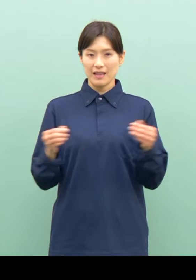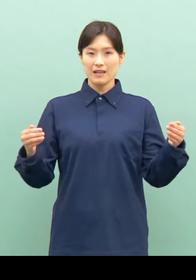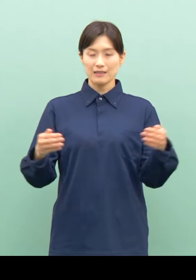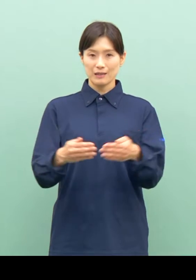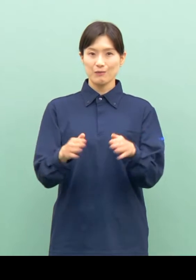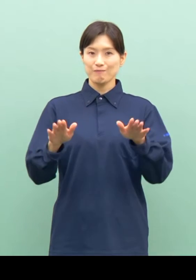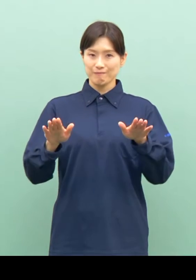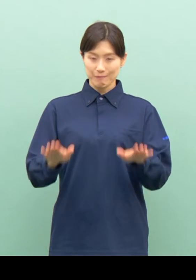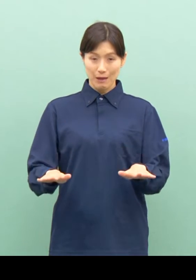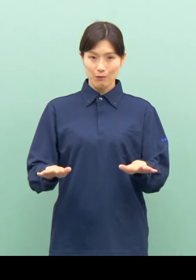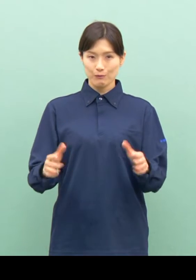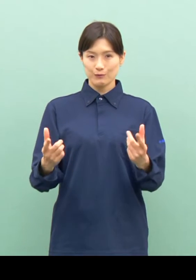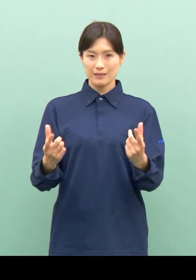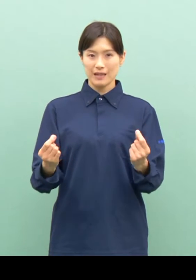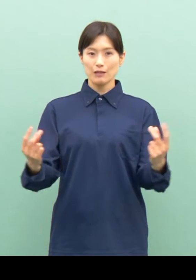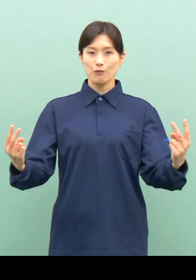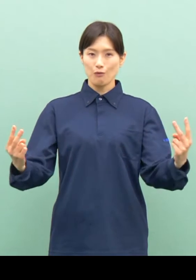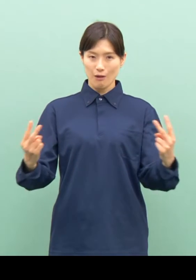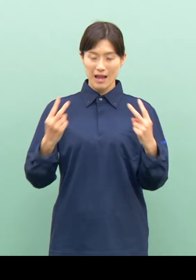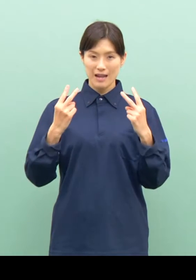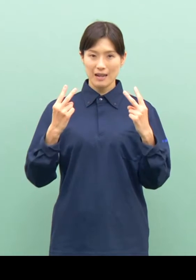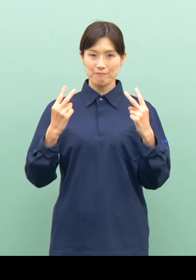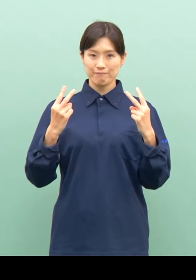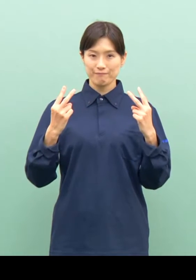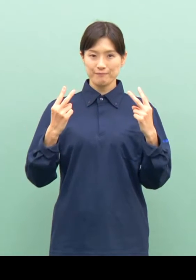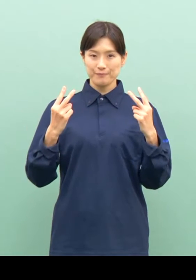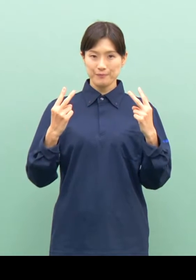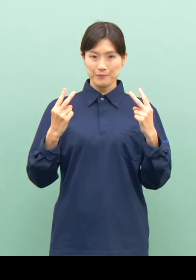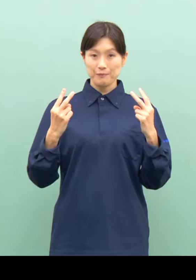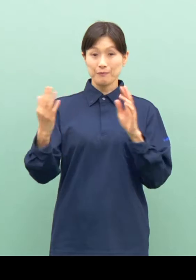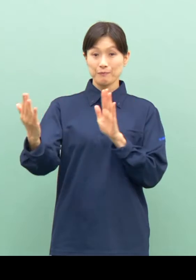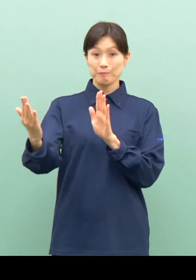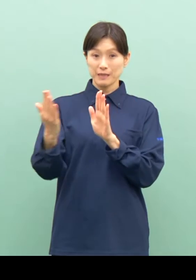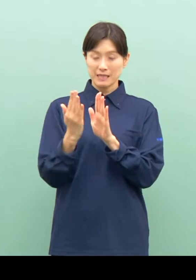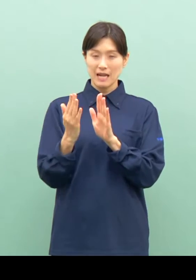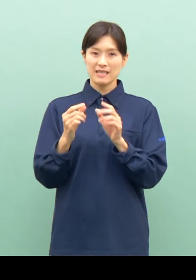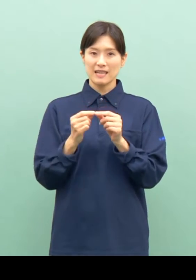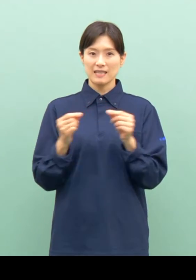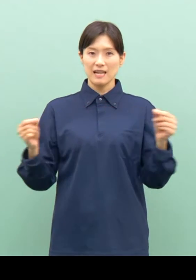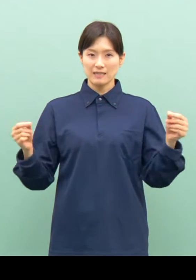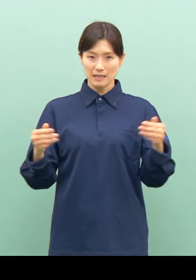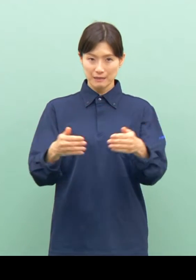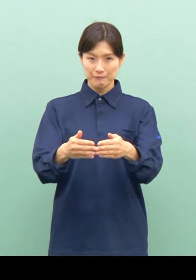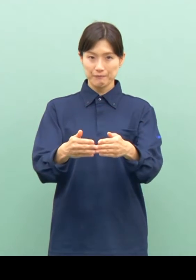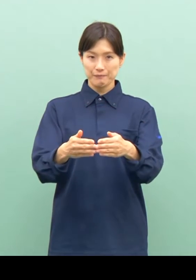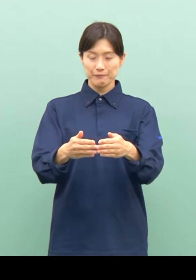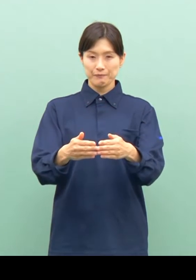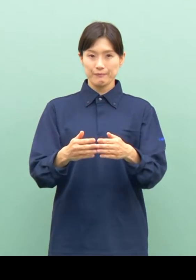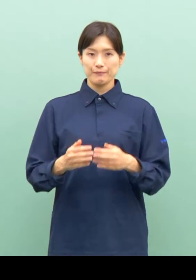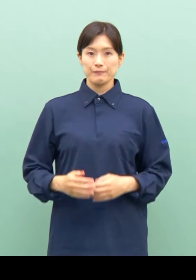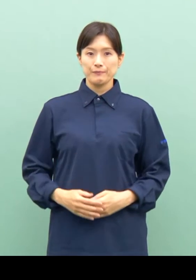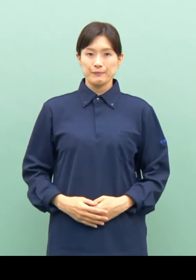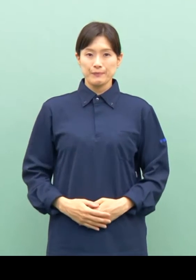長崎の今をしかとご覧あれ。 身近な長崎。